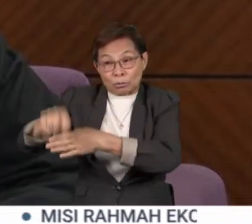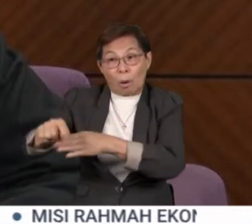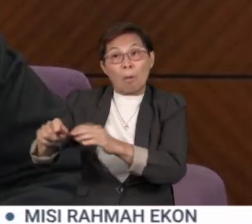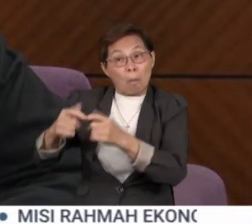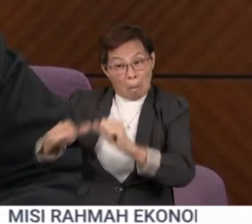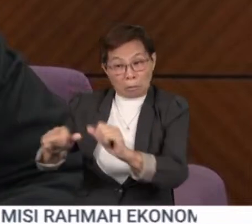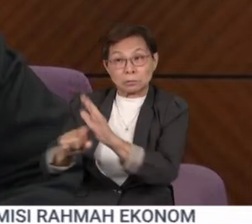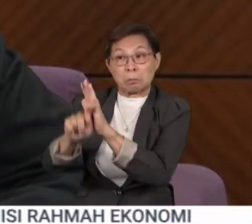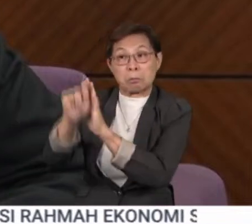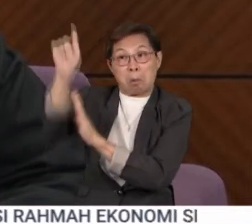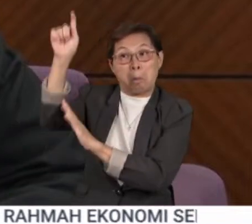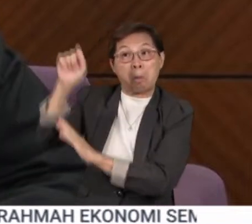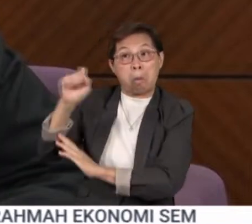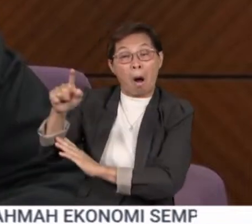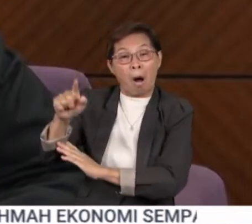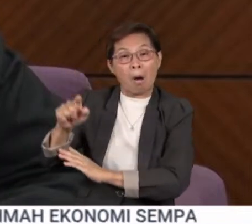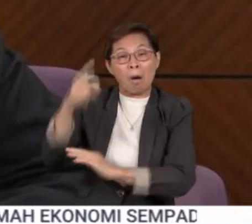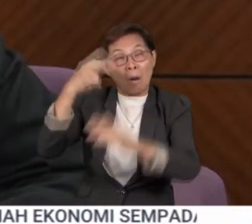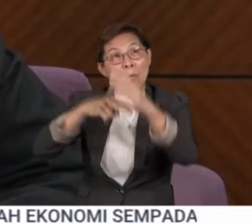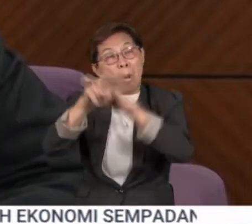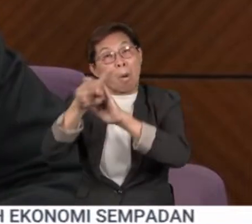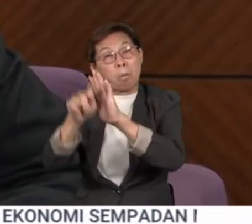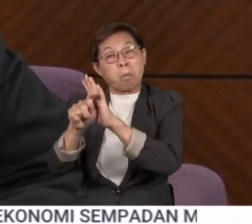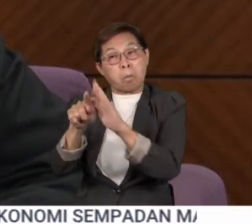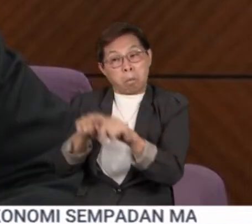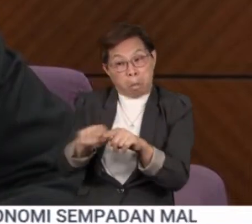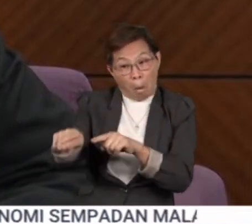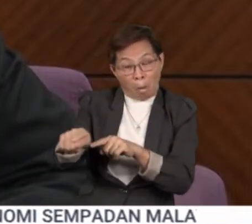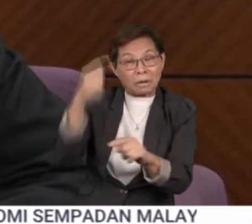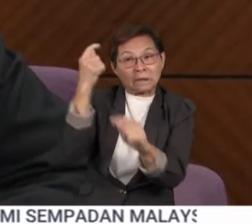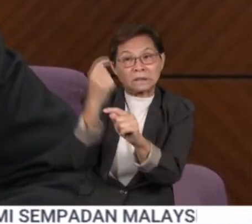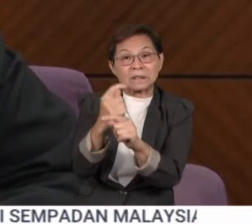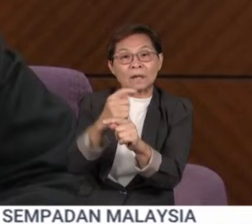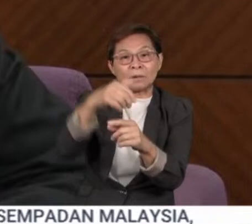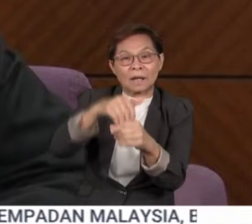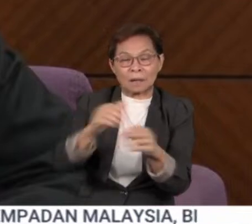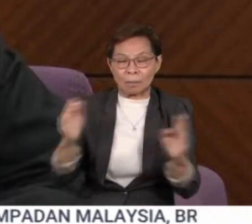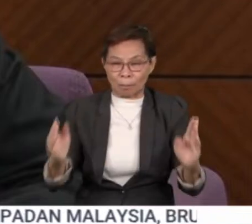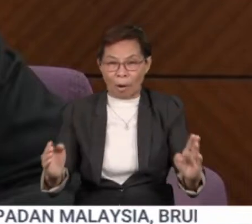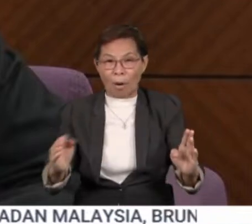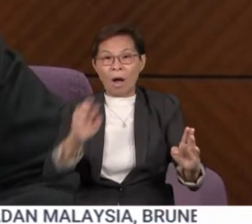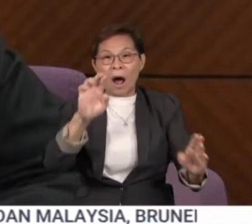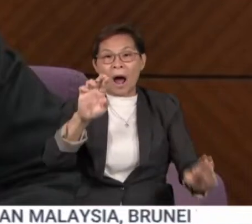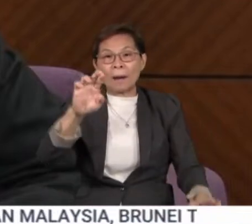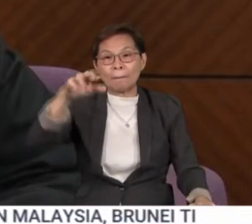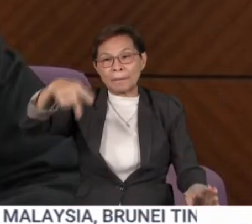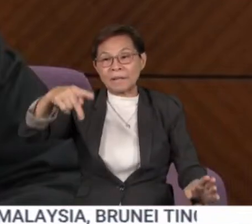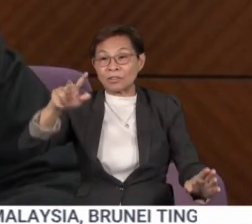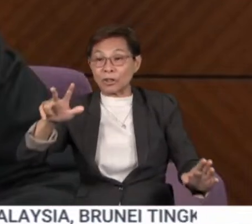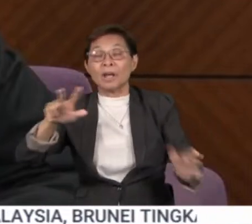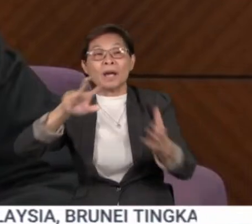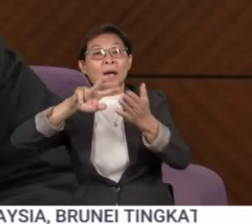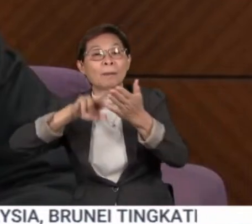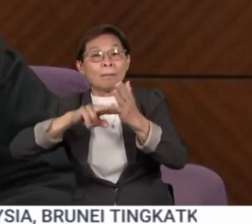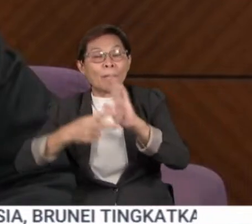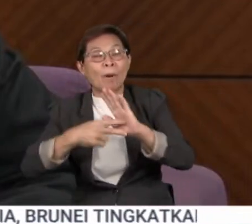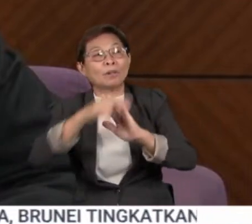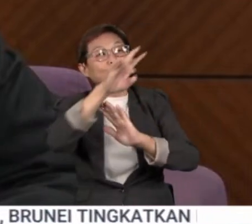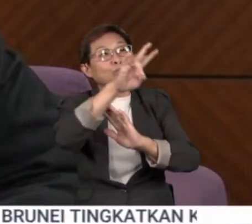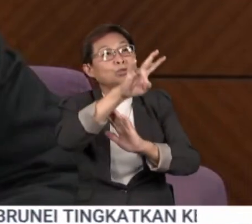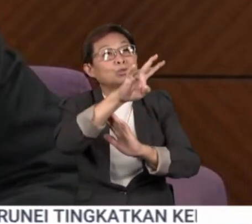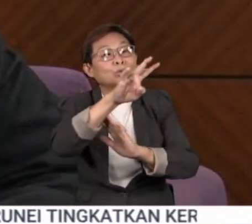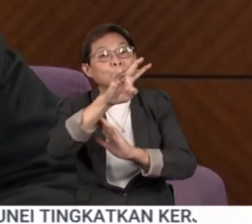tinggi dan melebihi unjuran kos bahan api yang ditetapkan dalam tempoh RP3 iaitu